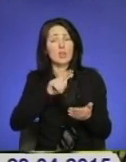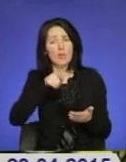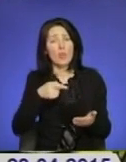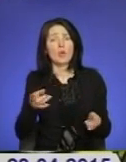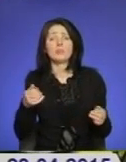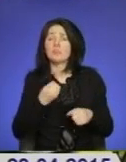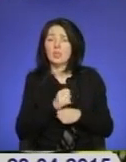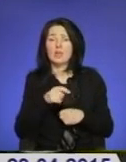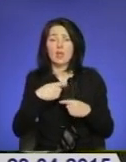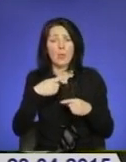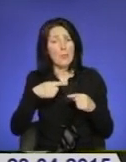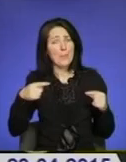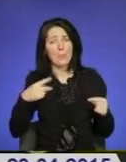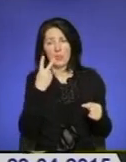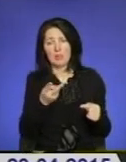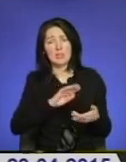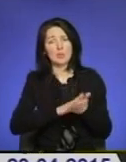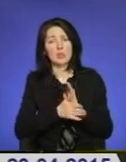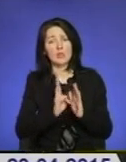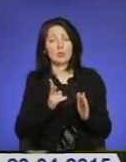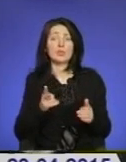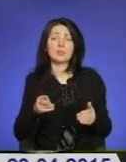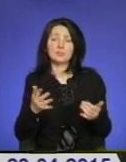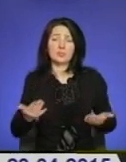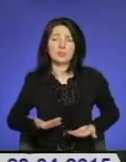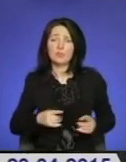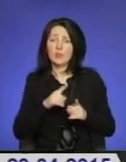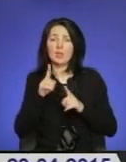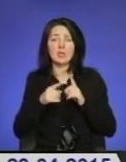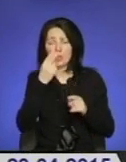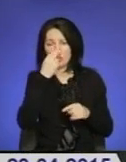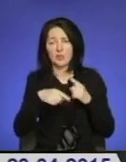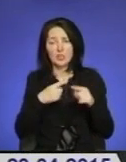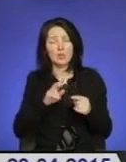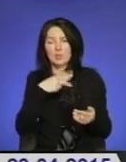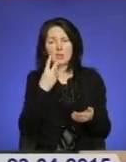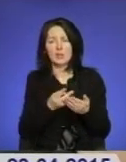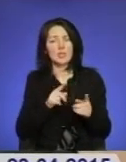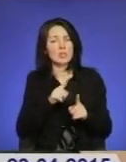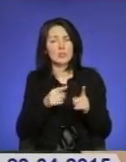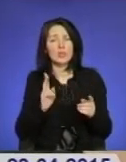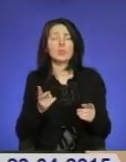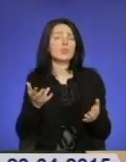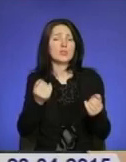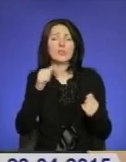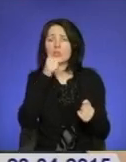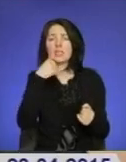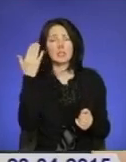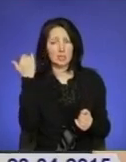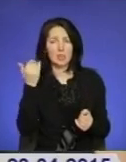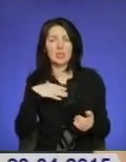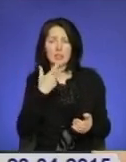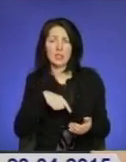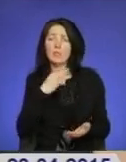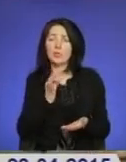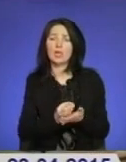дивитися на обставини. Хтось досі живе звично, незважаючи на зміни в історії нації, а хтось, взявши рік тому на себе відповідальність, дотримується